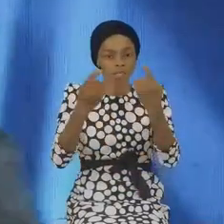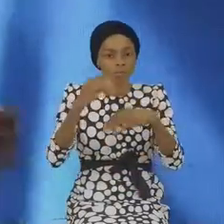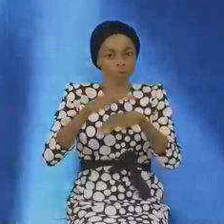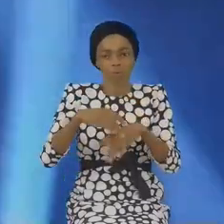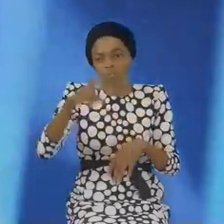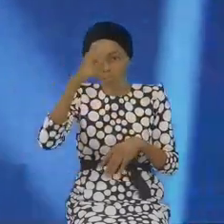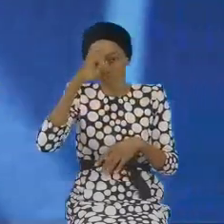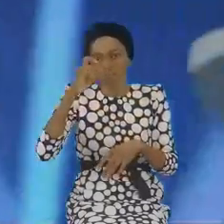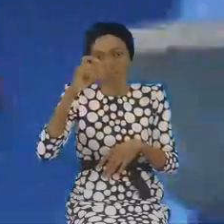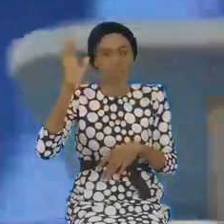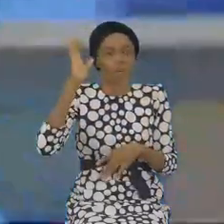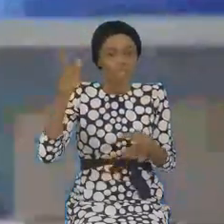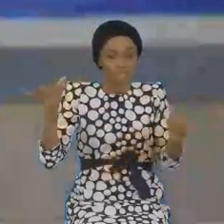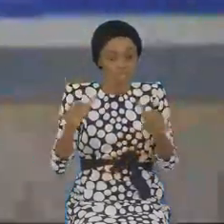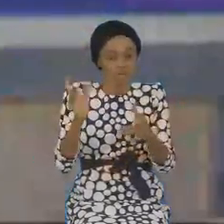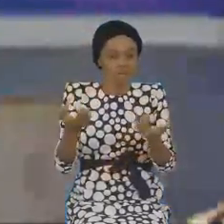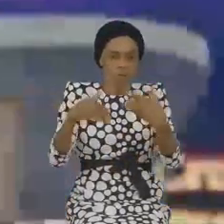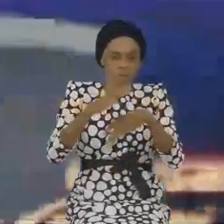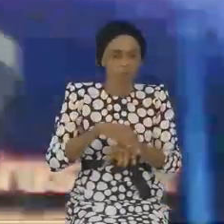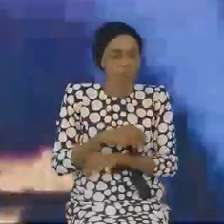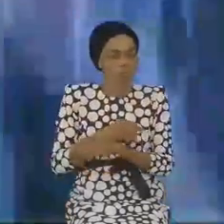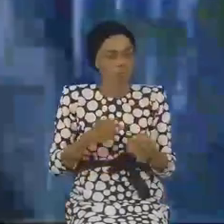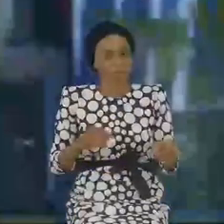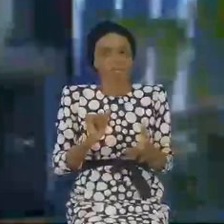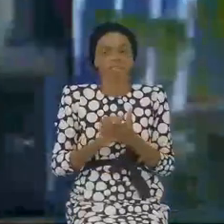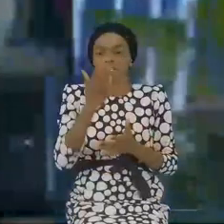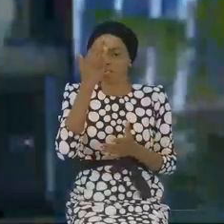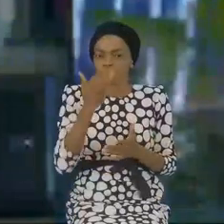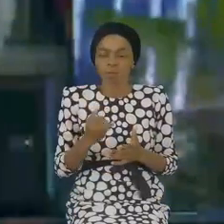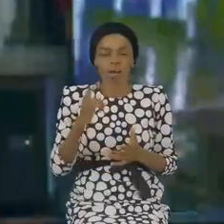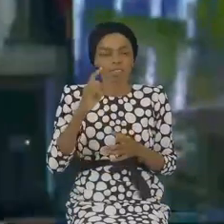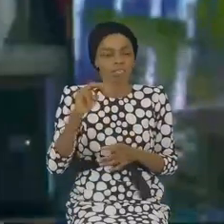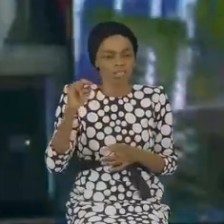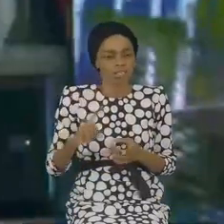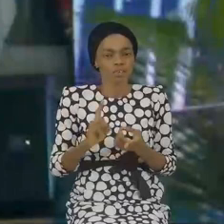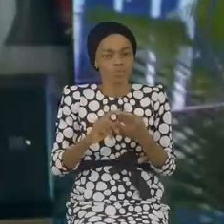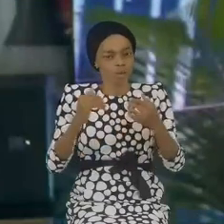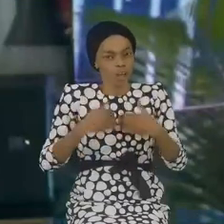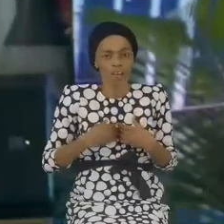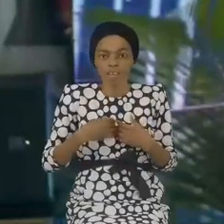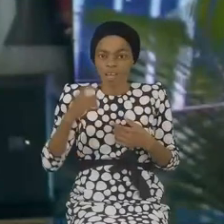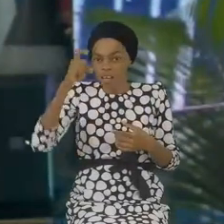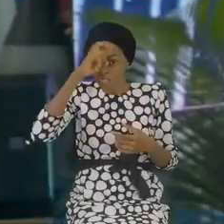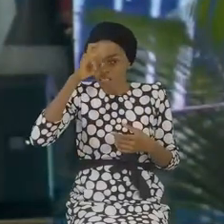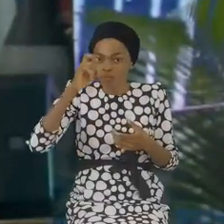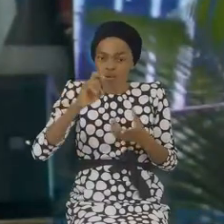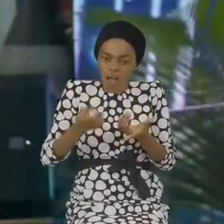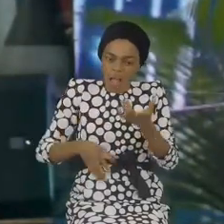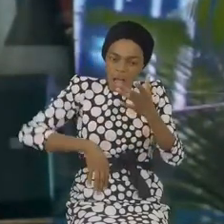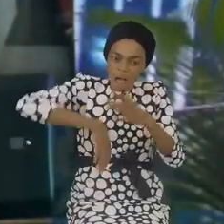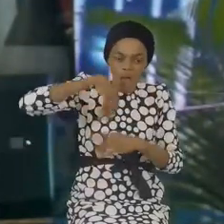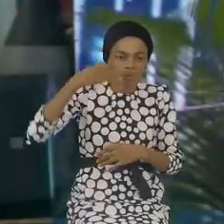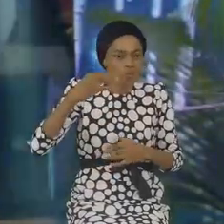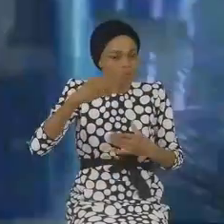viendra également sur eux. Voilà pourquoi ils devaient avoir l'Égypte hors de leur vie. Voilà pourquoi